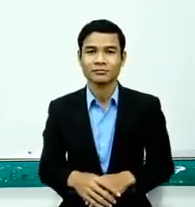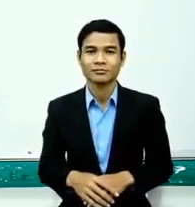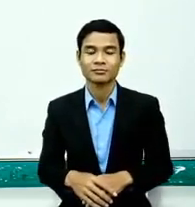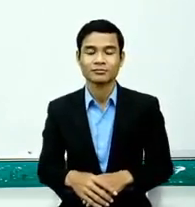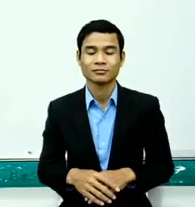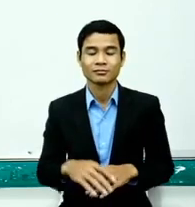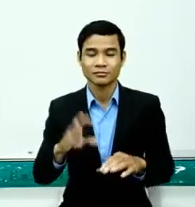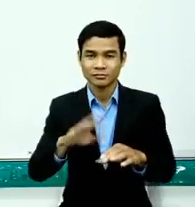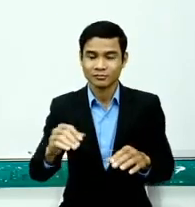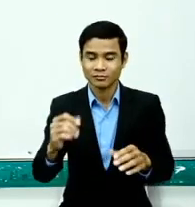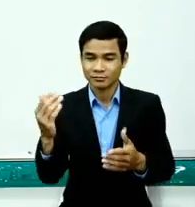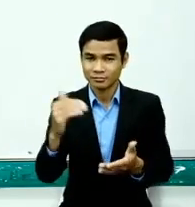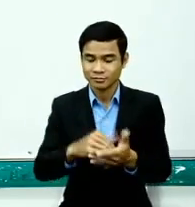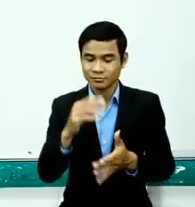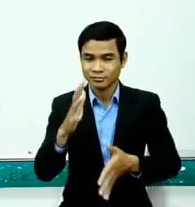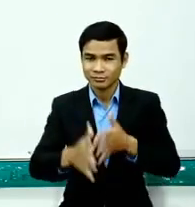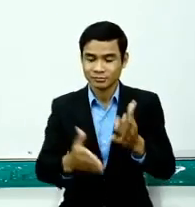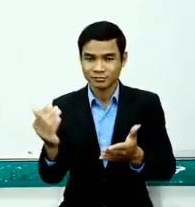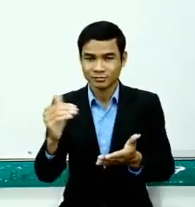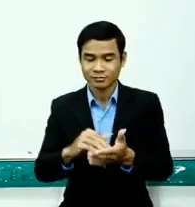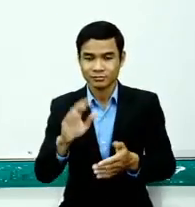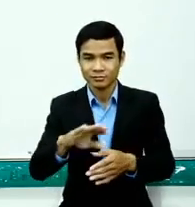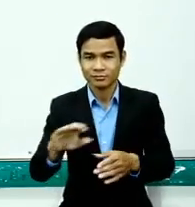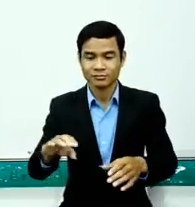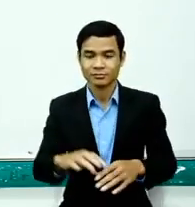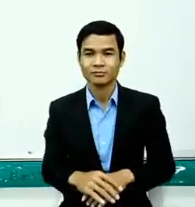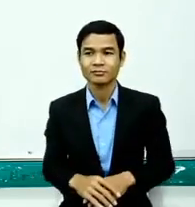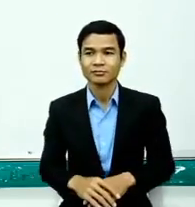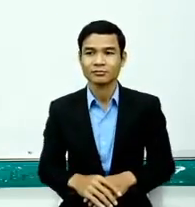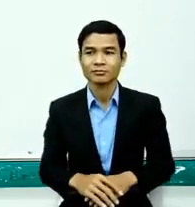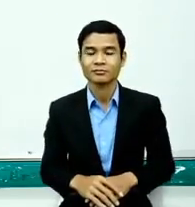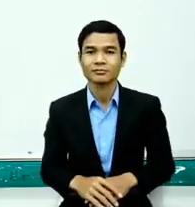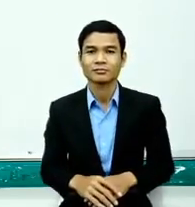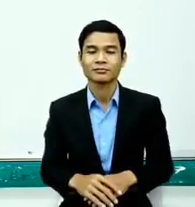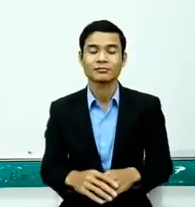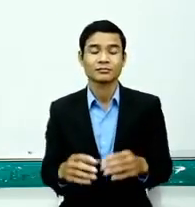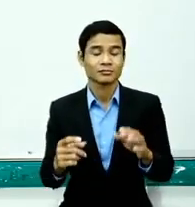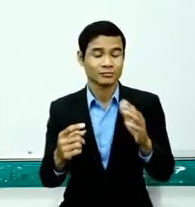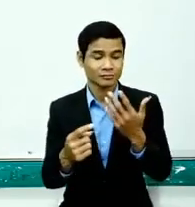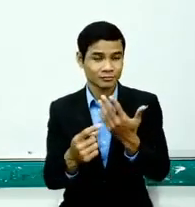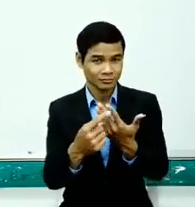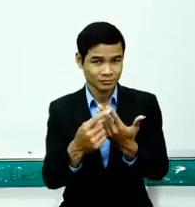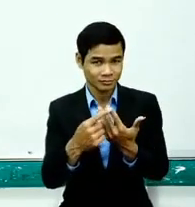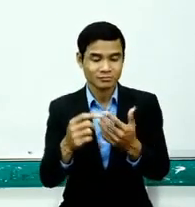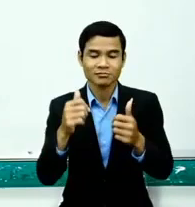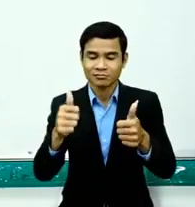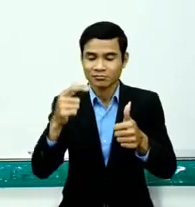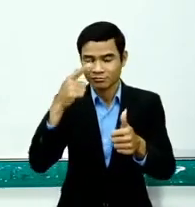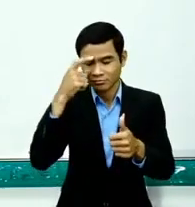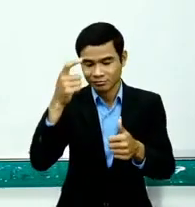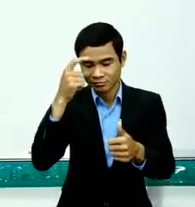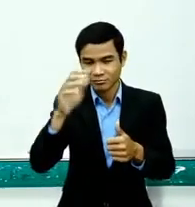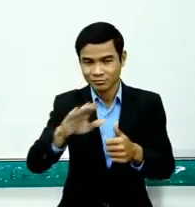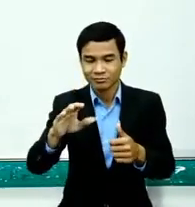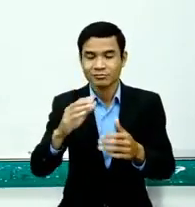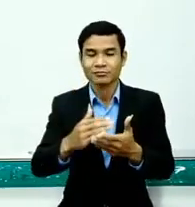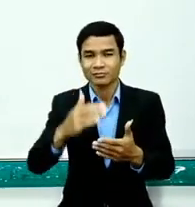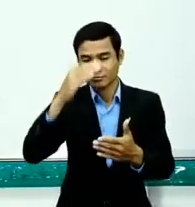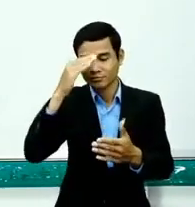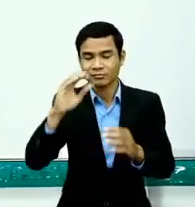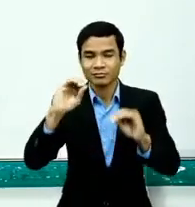ចាកូនអានឡើងវិញមើលកូនចាស្រអស់ណោះពូកែមែនតើណាកូនកូនរបស់